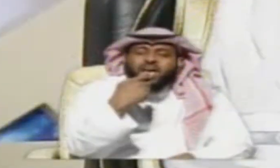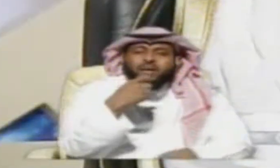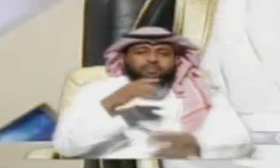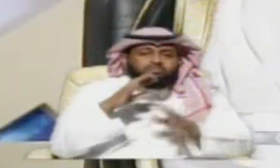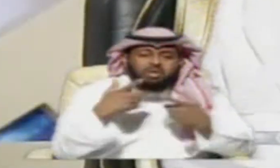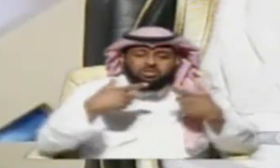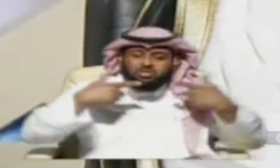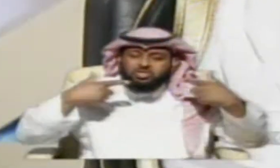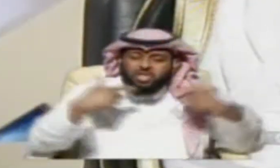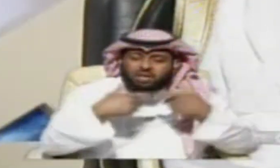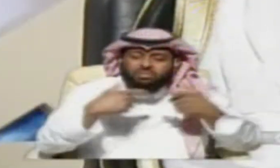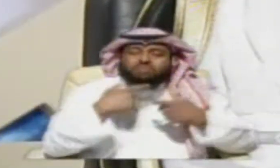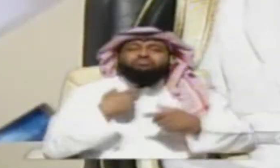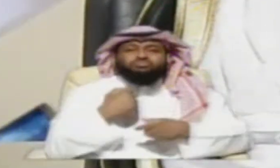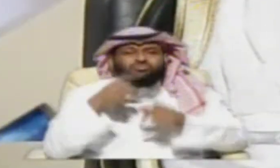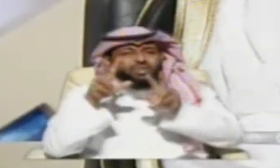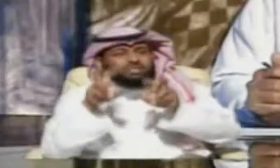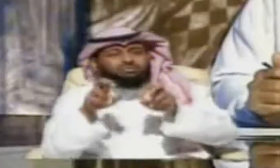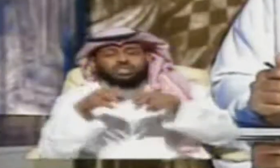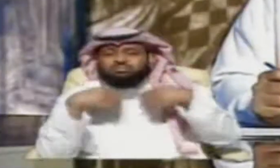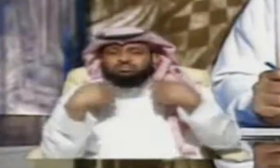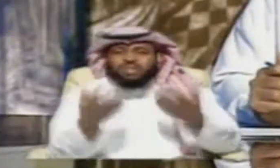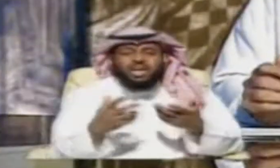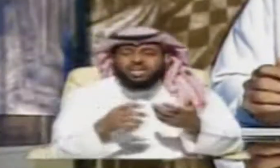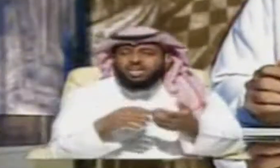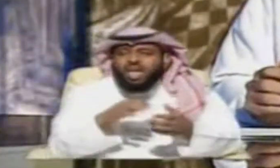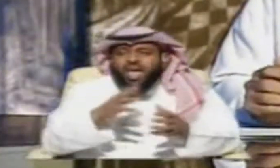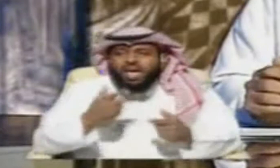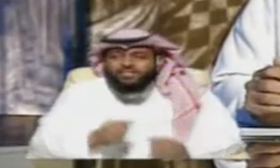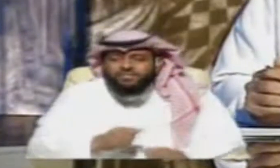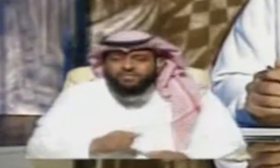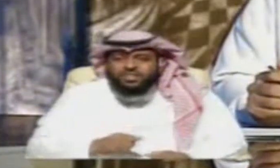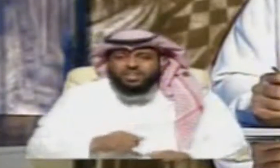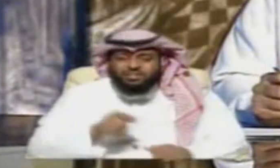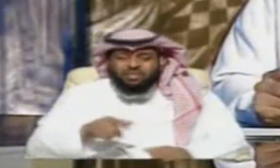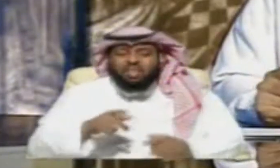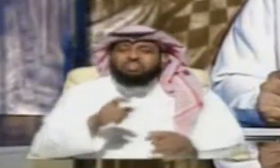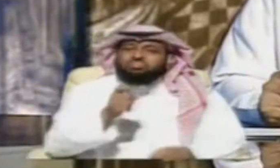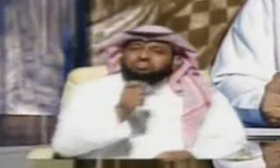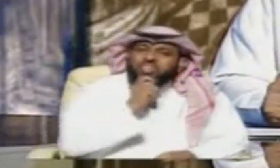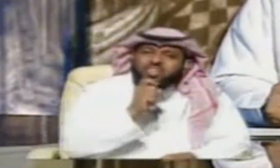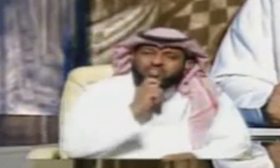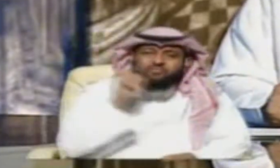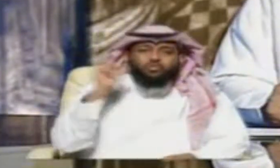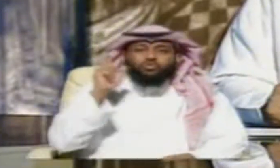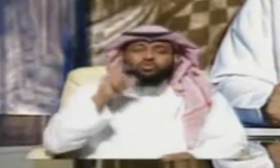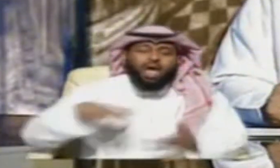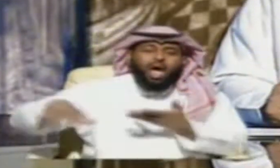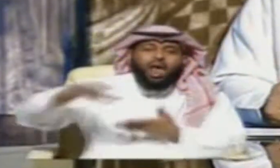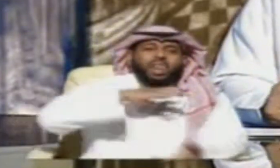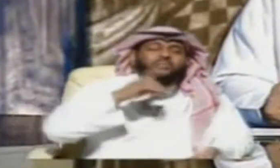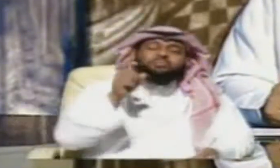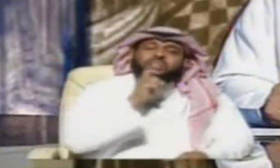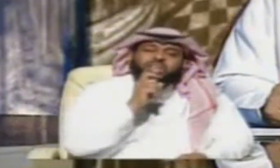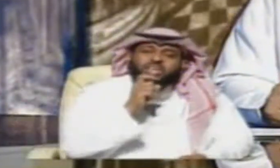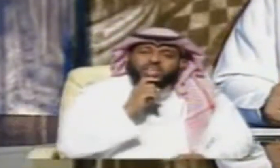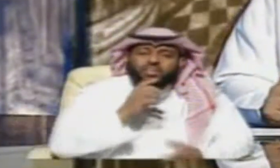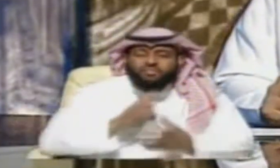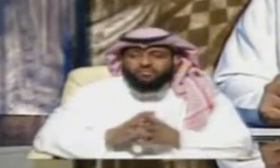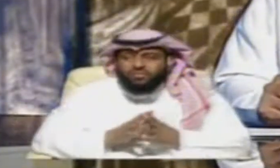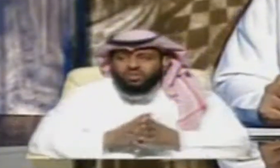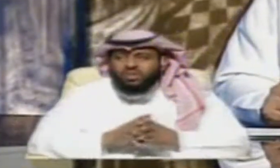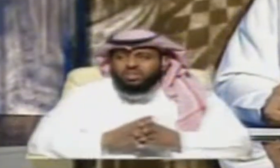العدوان، هذه الحرب الغاشمة، فلا يتحرك. هذا الهوان وهذا الخذلان لا شك